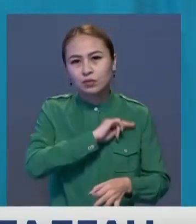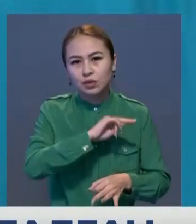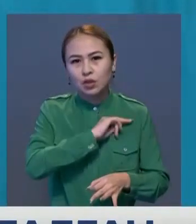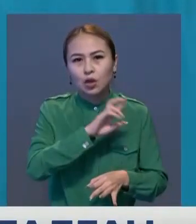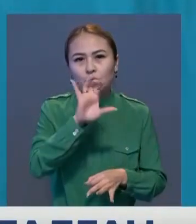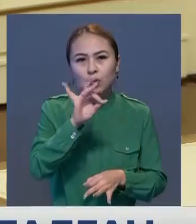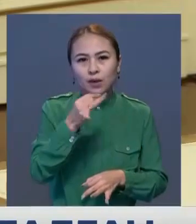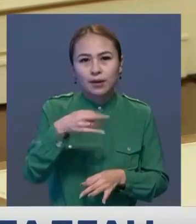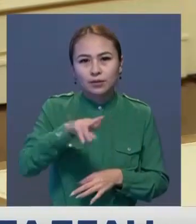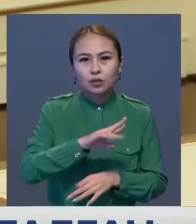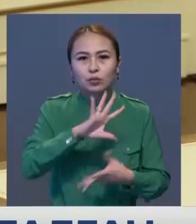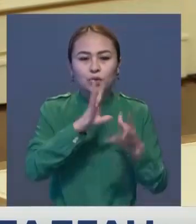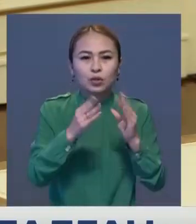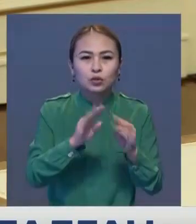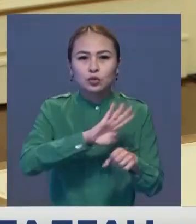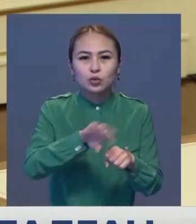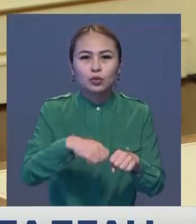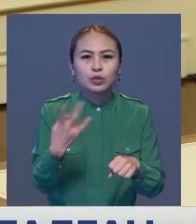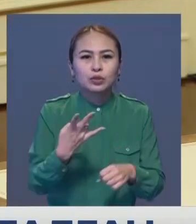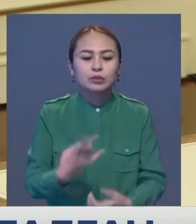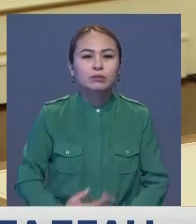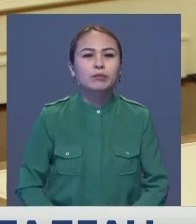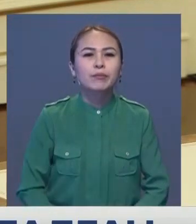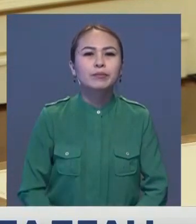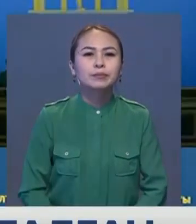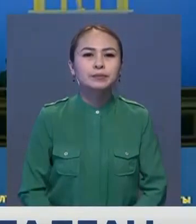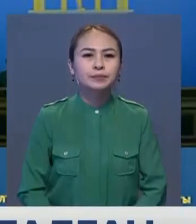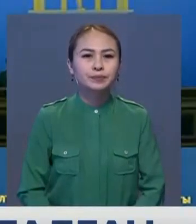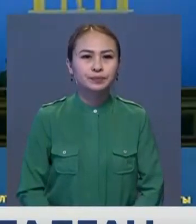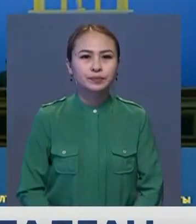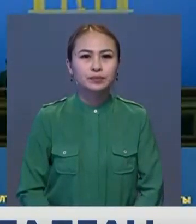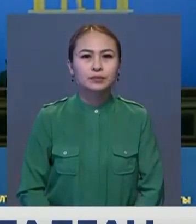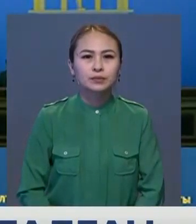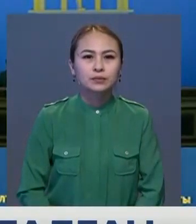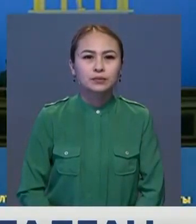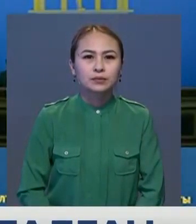сот қызметтеріндегі бюрократияны түбегейлі жою қажет.